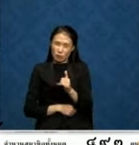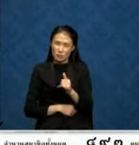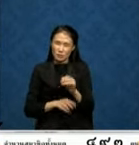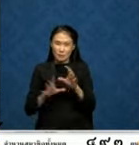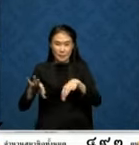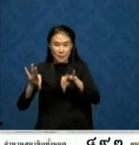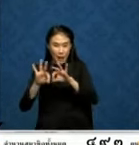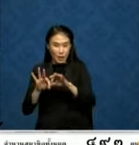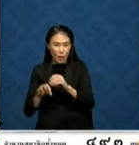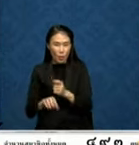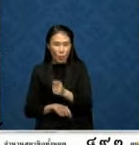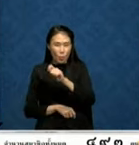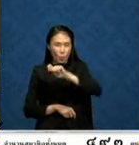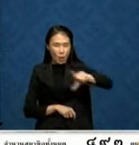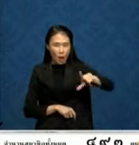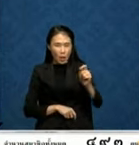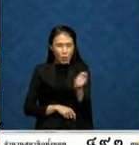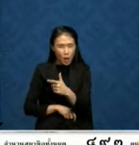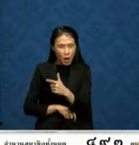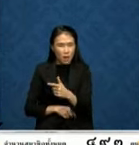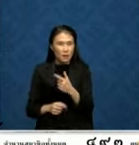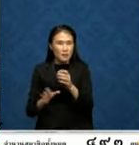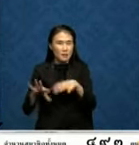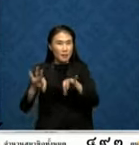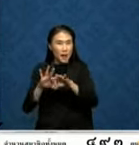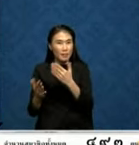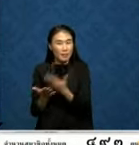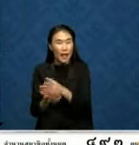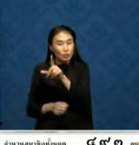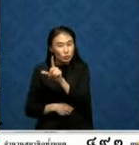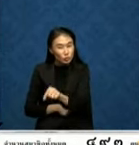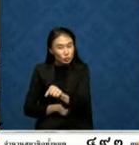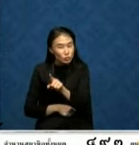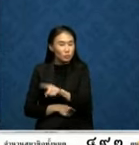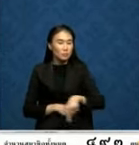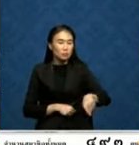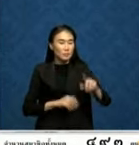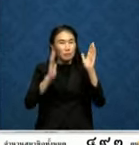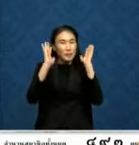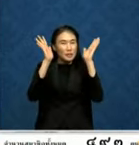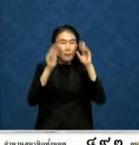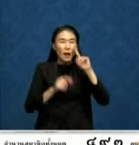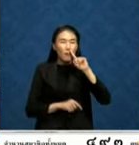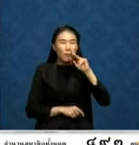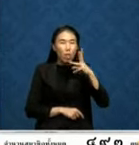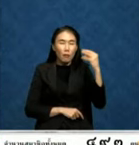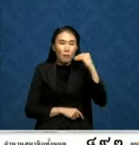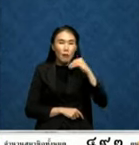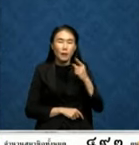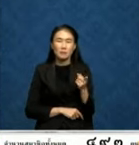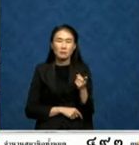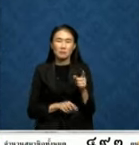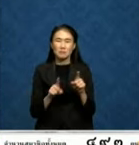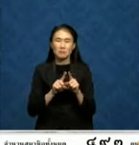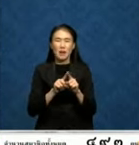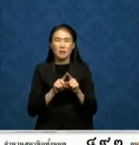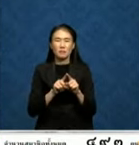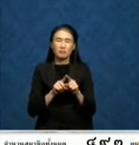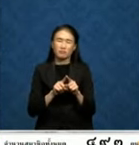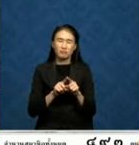หว่างการที่จะไปทำให้ค่าไฟถูกลงกับท่านมาประชาสัมพันธ์พร่ำเพื่อในเรื่อง